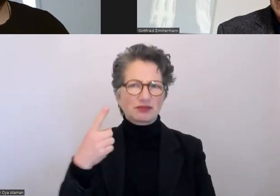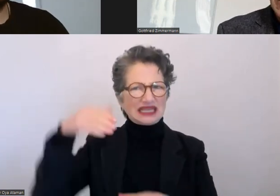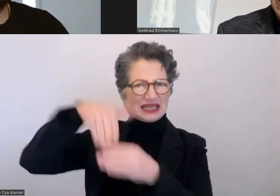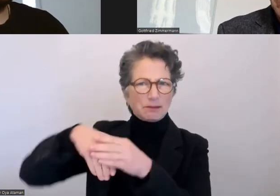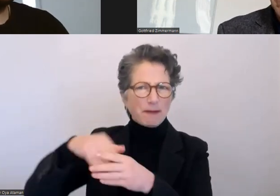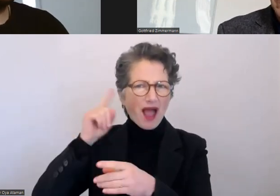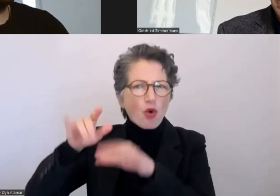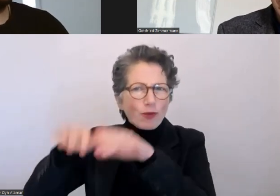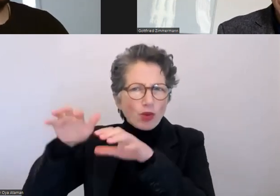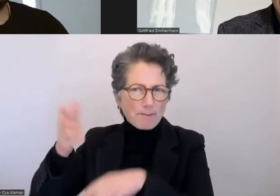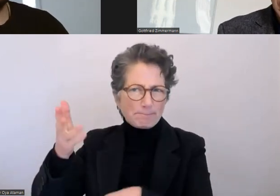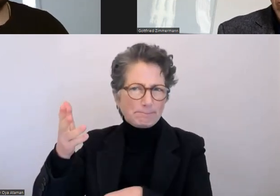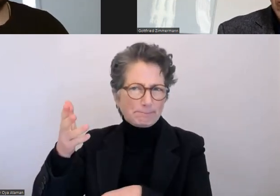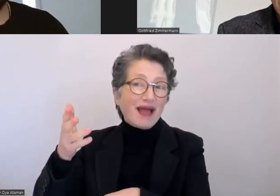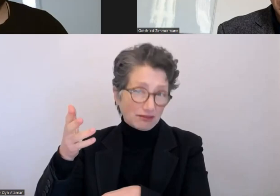haben.